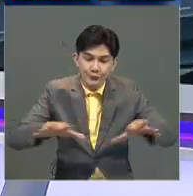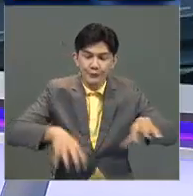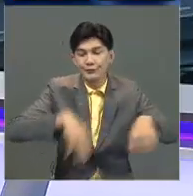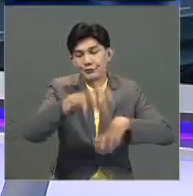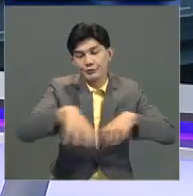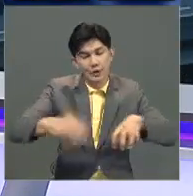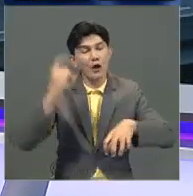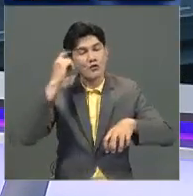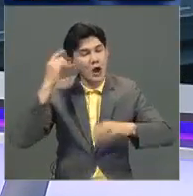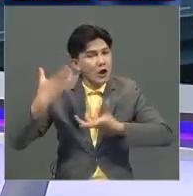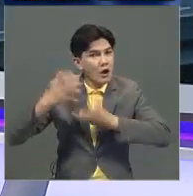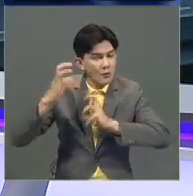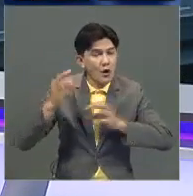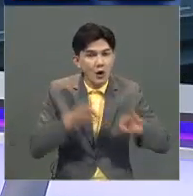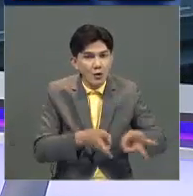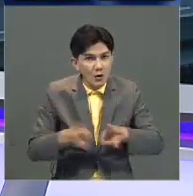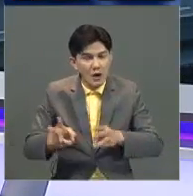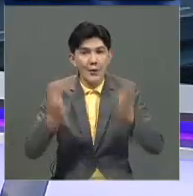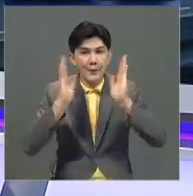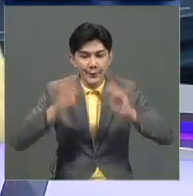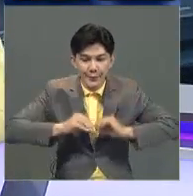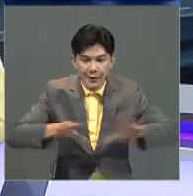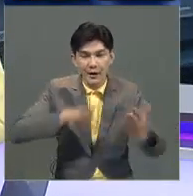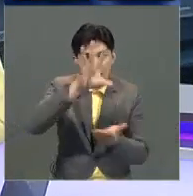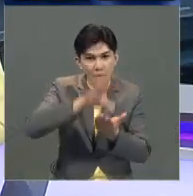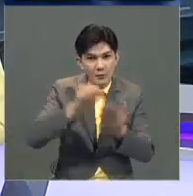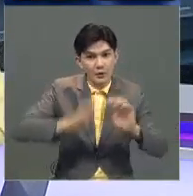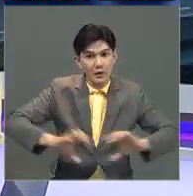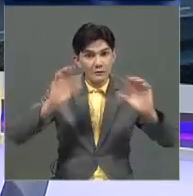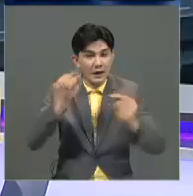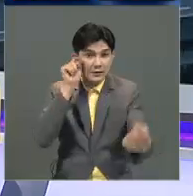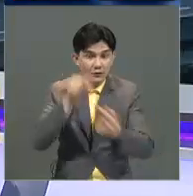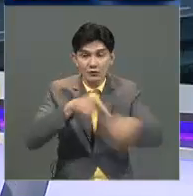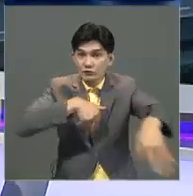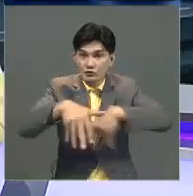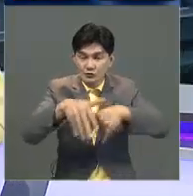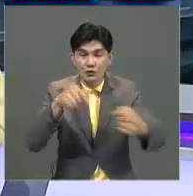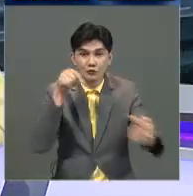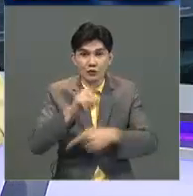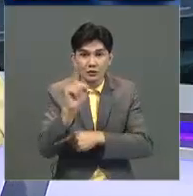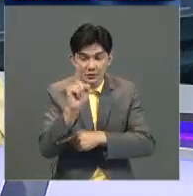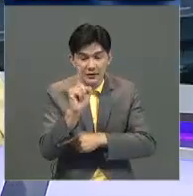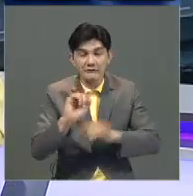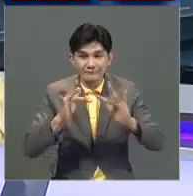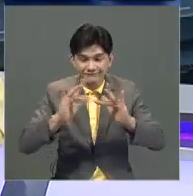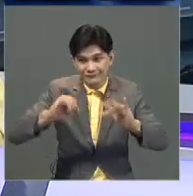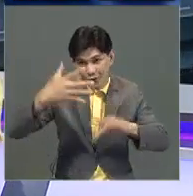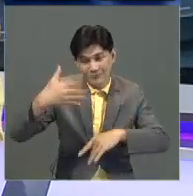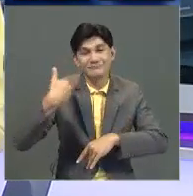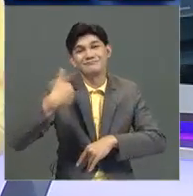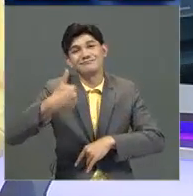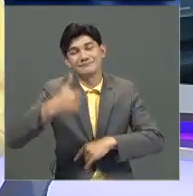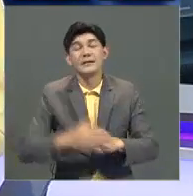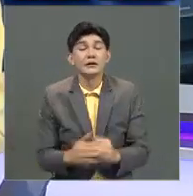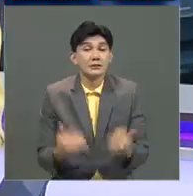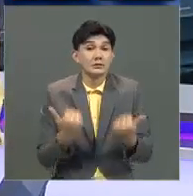แต่ละหน่วยงานได้ทบทวนแนวทางการประชาสัมพันธ์ข้อมูลจากภาครัฐไปถึงประชาชนผ่านทางช่องทางออนไลน์ค่ะโด